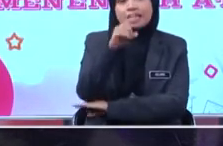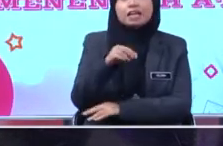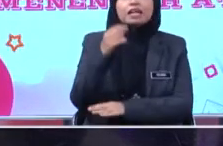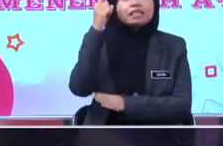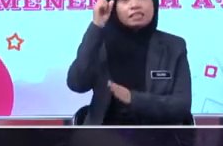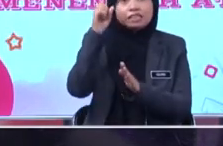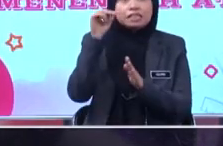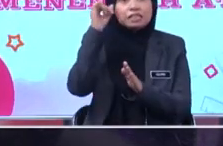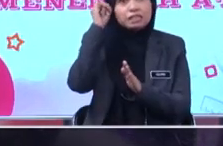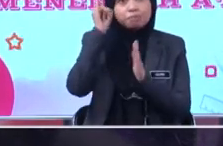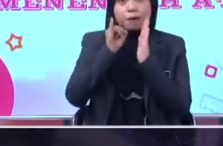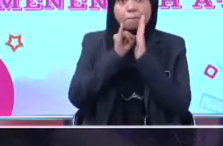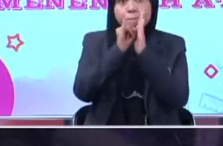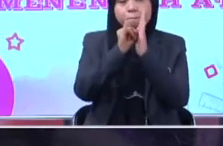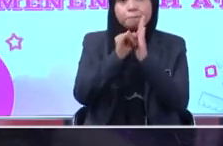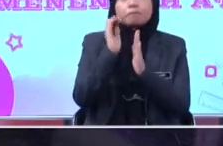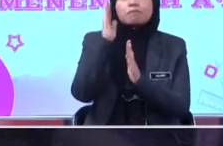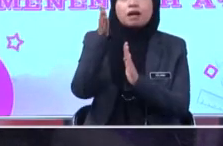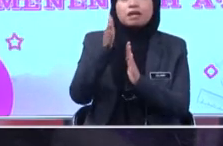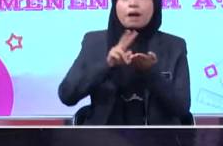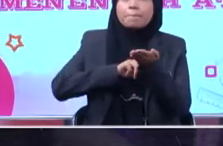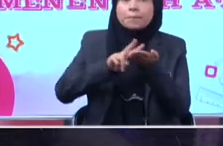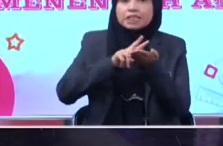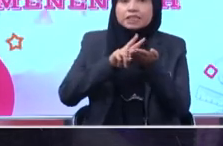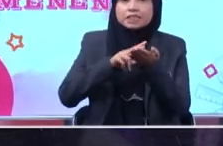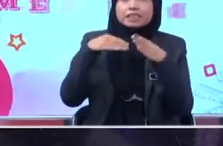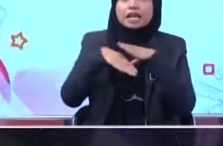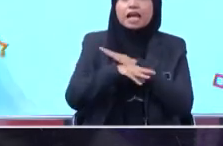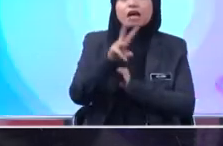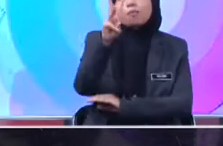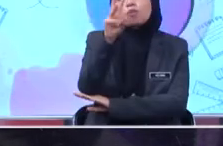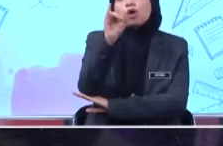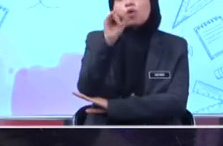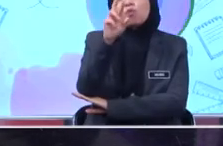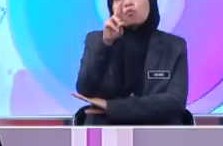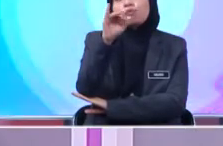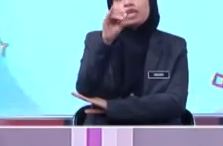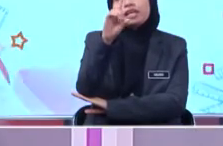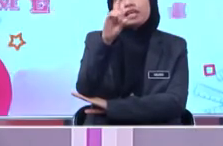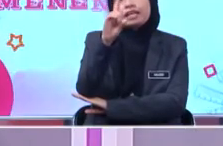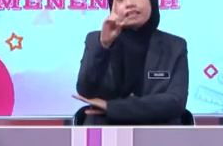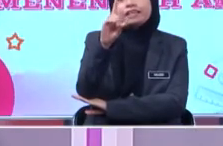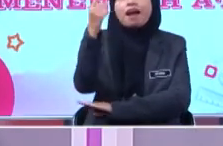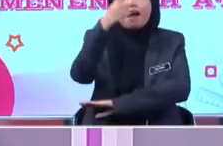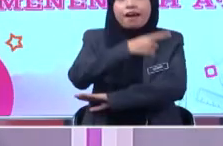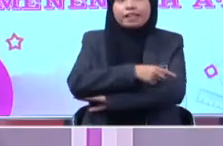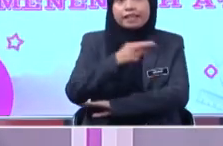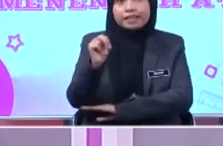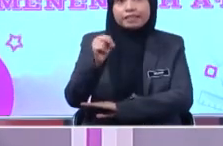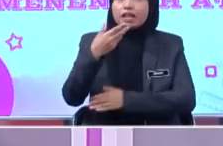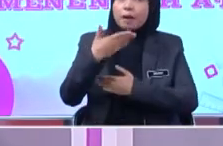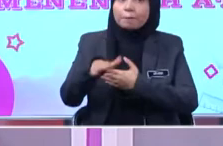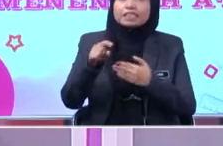membacakan soal yatmi sebagai wirid harian MUI siapa ini bolehlah dan anak-anak